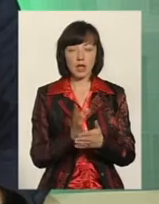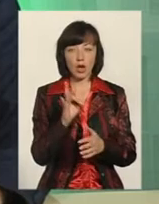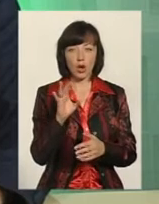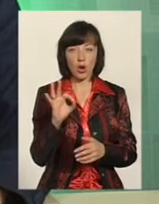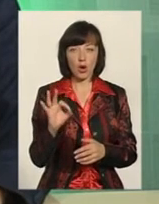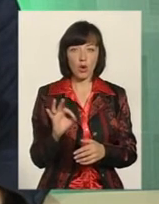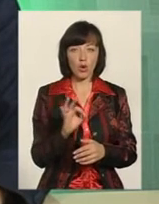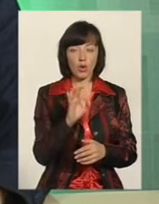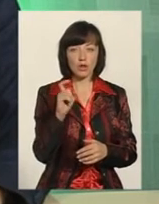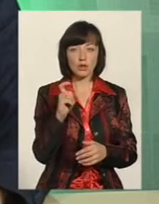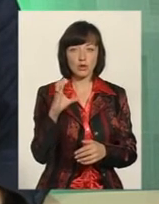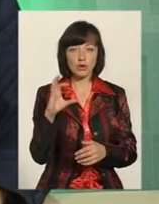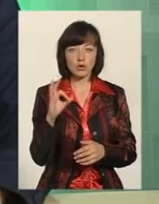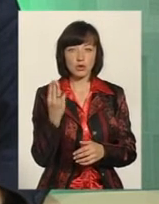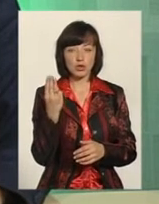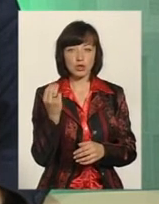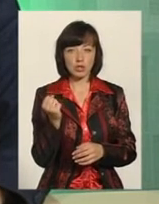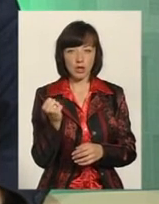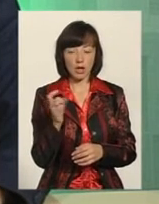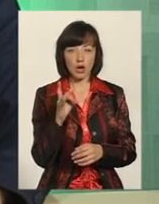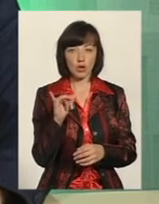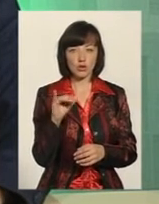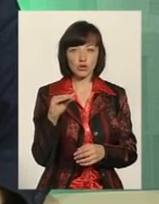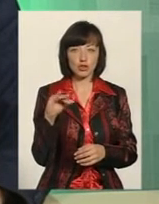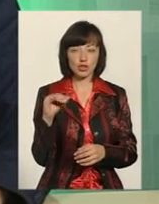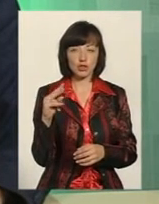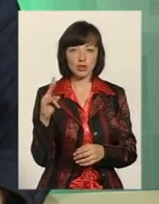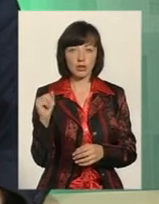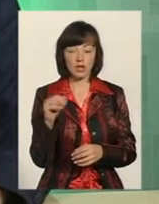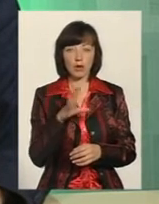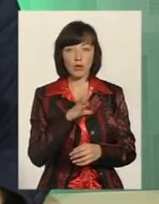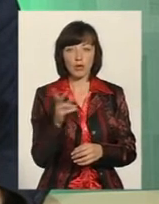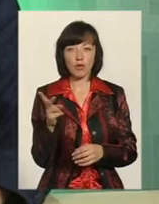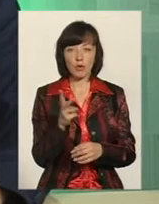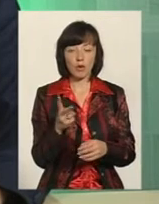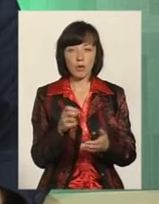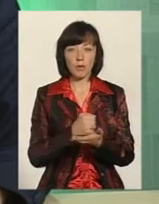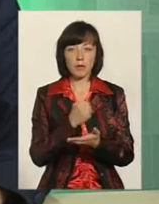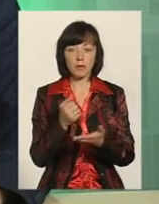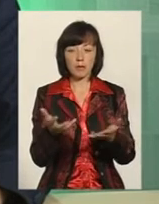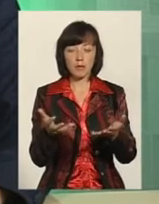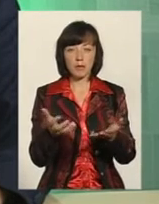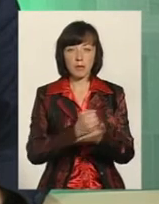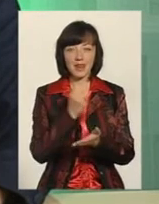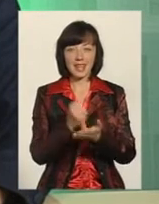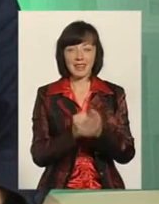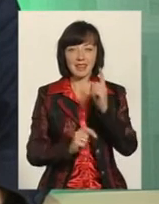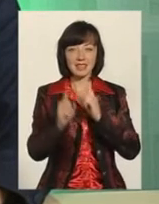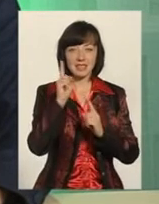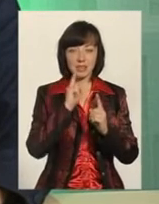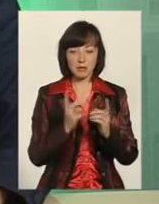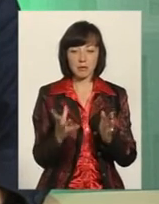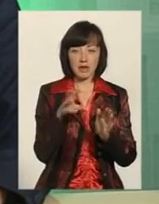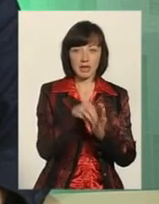Росошанська сільська рада, Ружищанська сільська рада. Там було прийнято на сесії Росошанської сільської ради